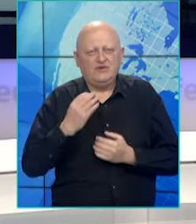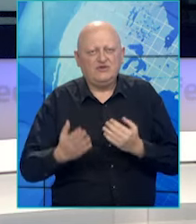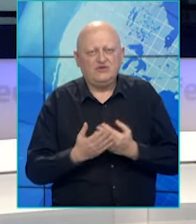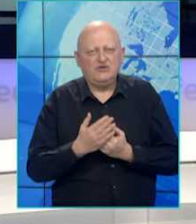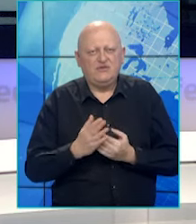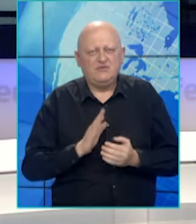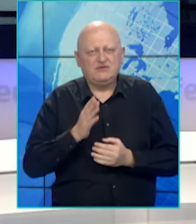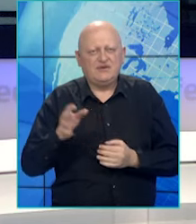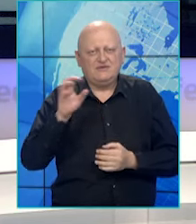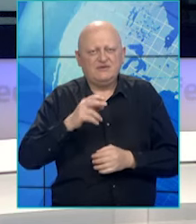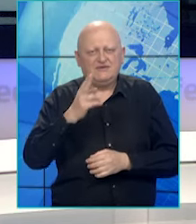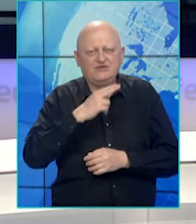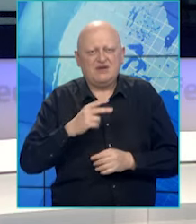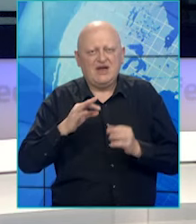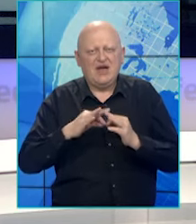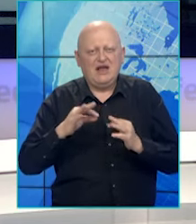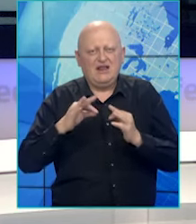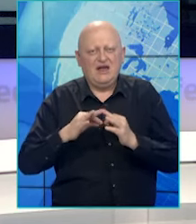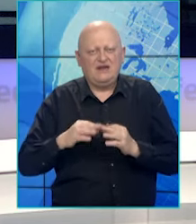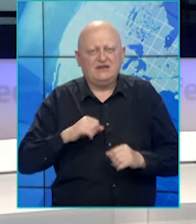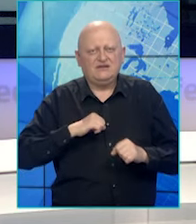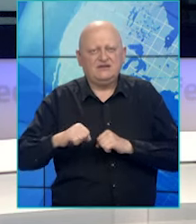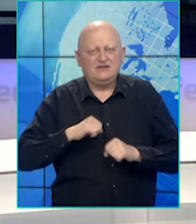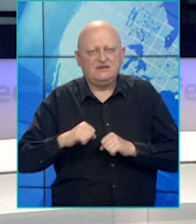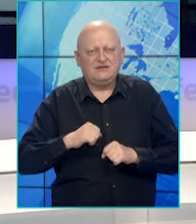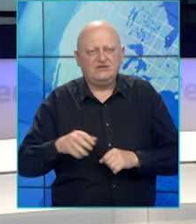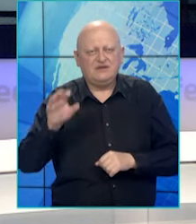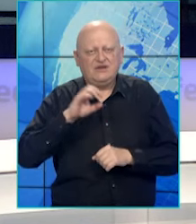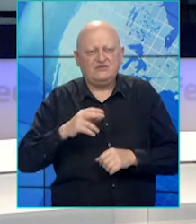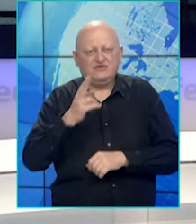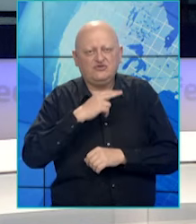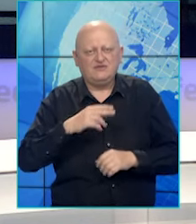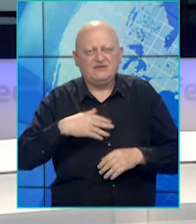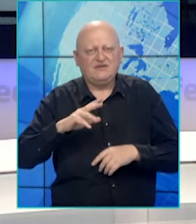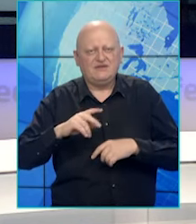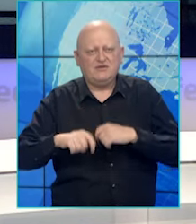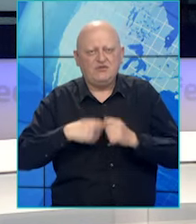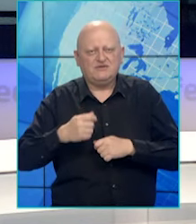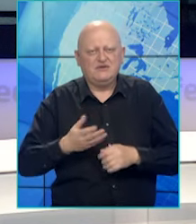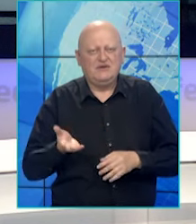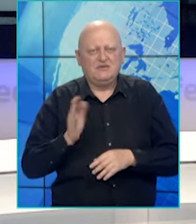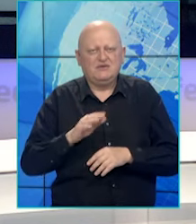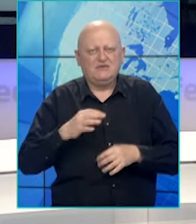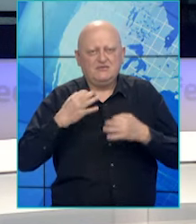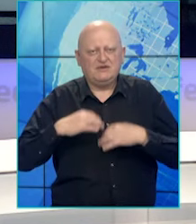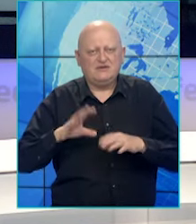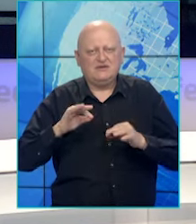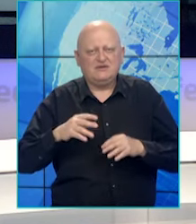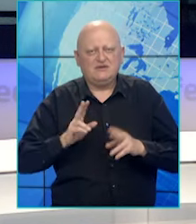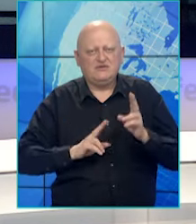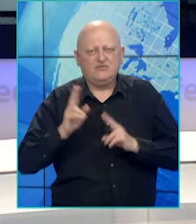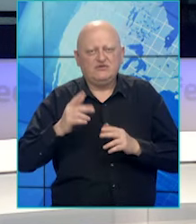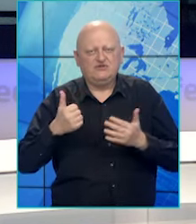Novi dan, nova posjeta evropskih zvaničnika. Angelina Eichhorst, direktorica Evropske službe za vanjske poslove, predsjedavala je